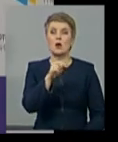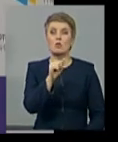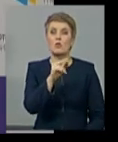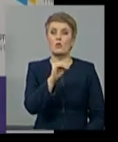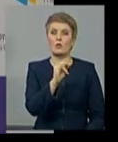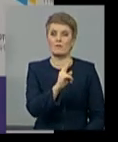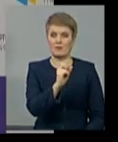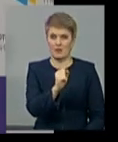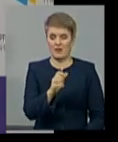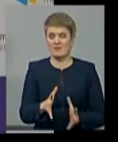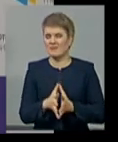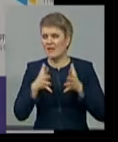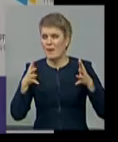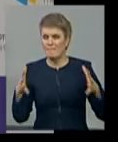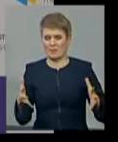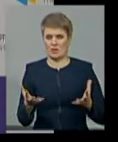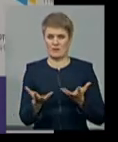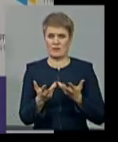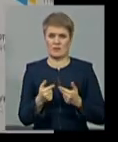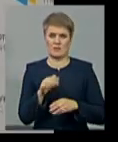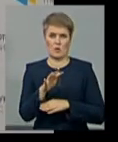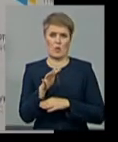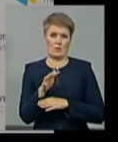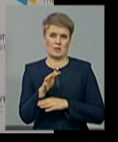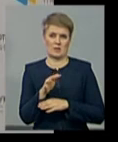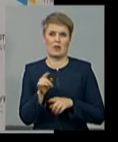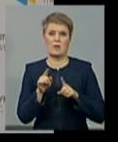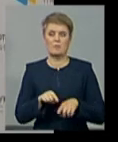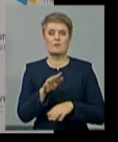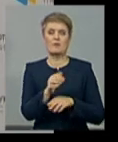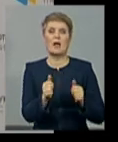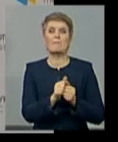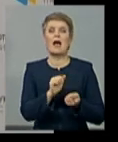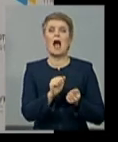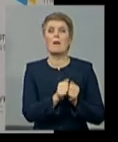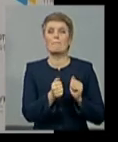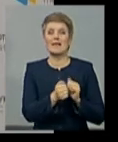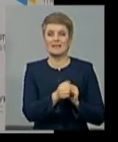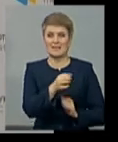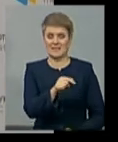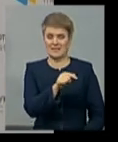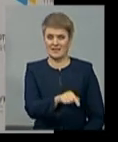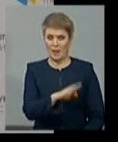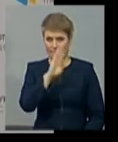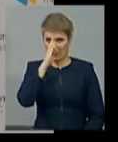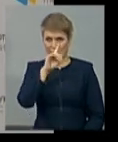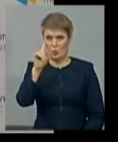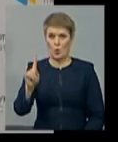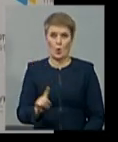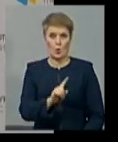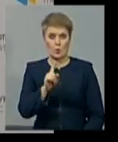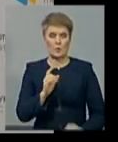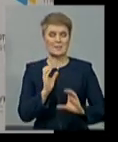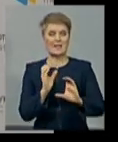найбільшу кількість обстрілів. Також гаряче було на підступах до Кам'янки. Там противник понад годину вів вогонь